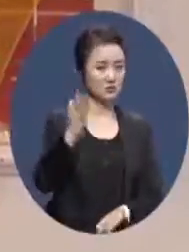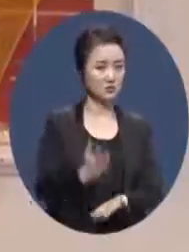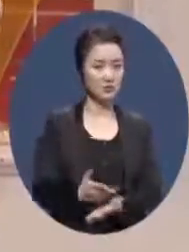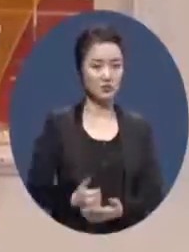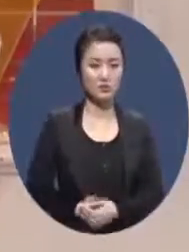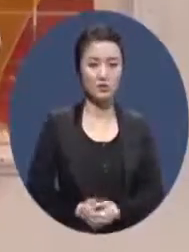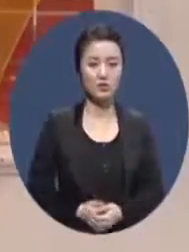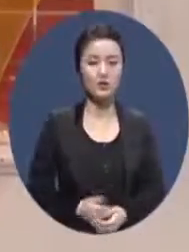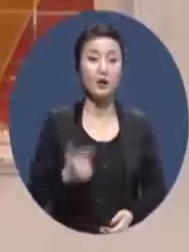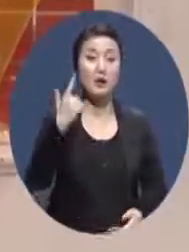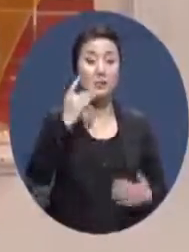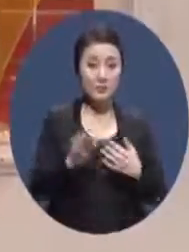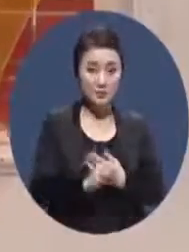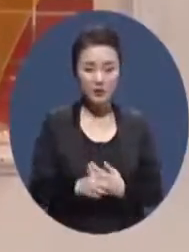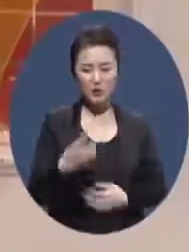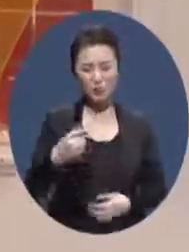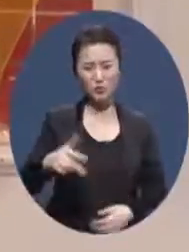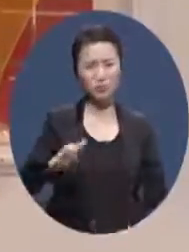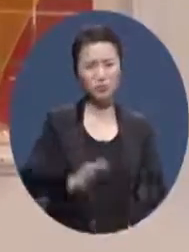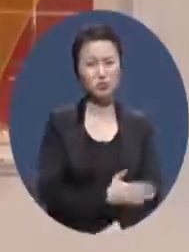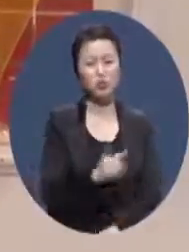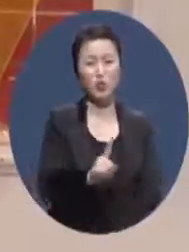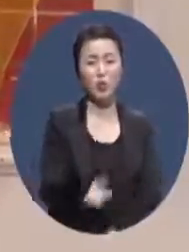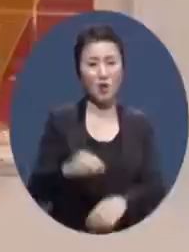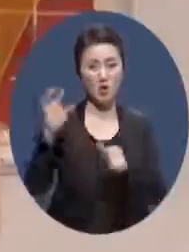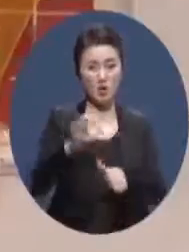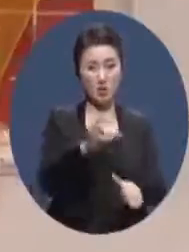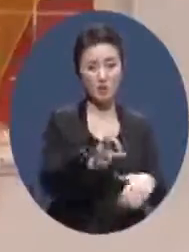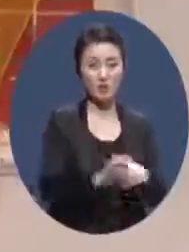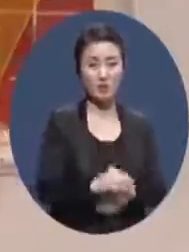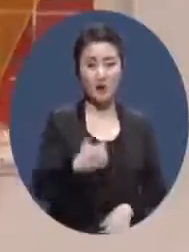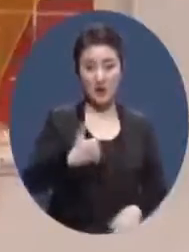이런 마음을 좀 자존감이라든지 이런 것에 굉장히 안 좋은 영향을 좀 미치게 그래요. 되어집니다.